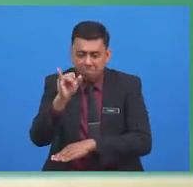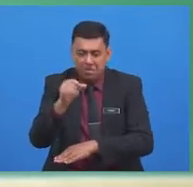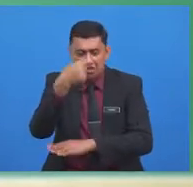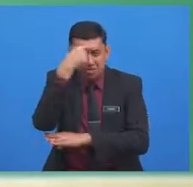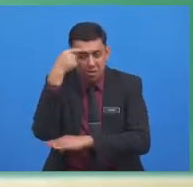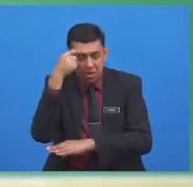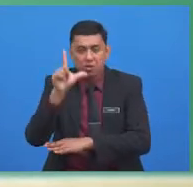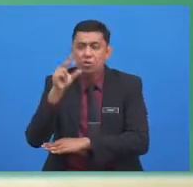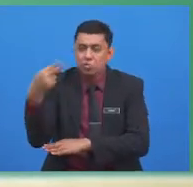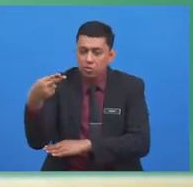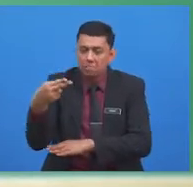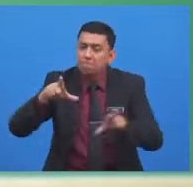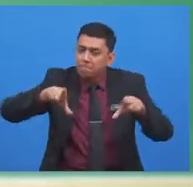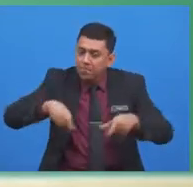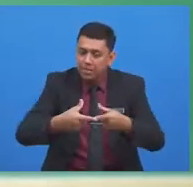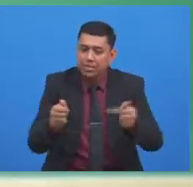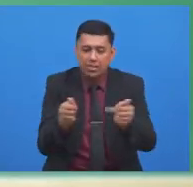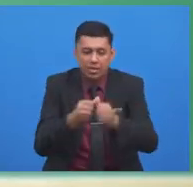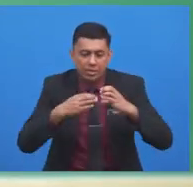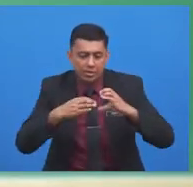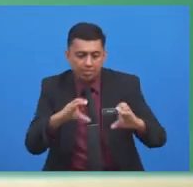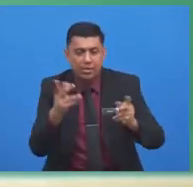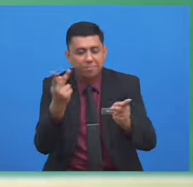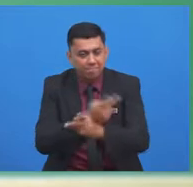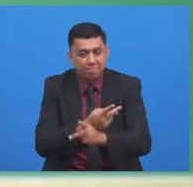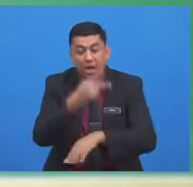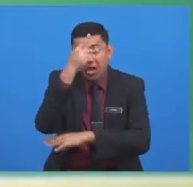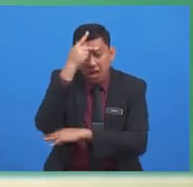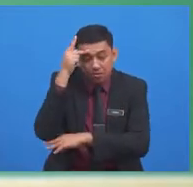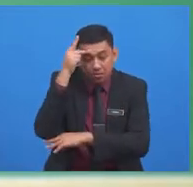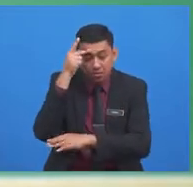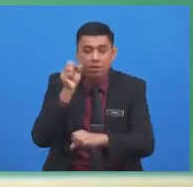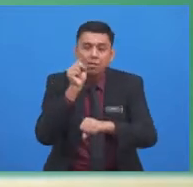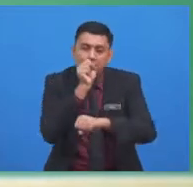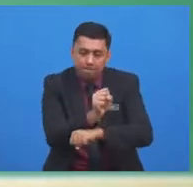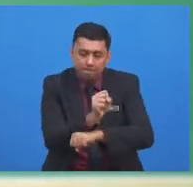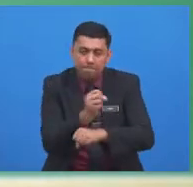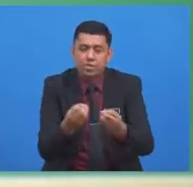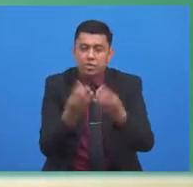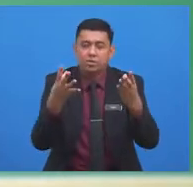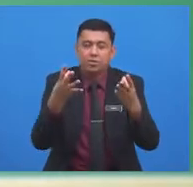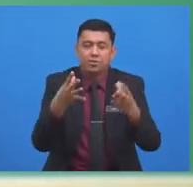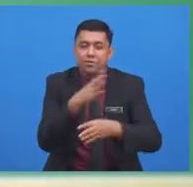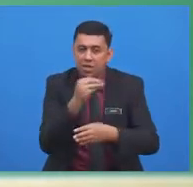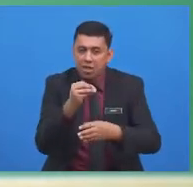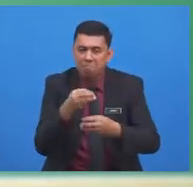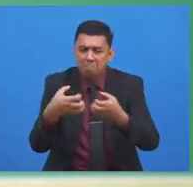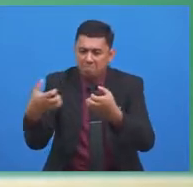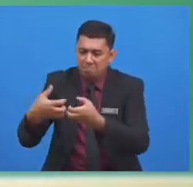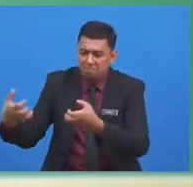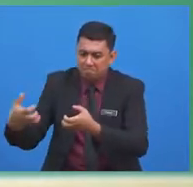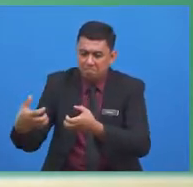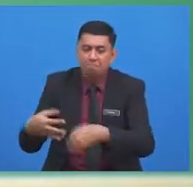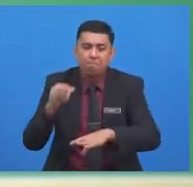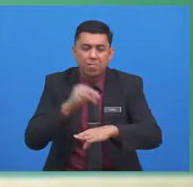luluh hawa berlaku dengan cepat sekali kerana batuan akan pecah dan terlerai dalam